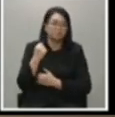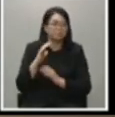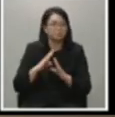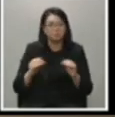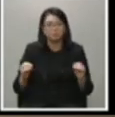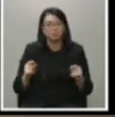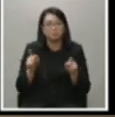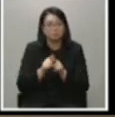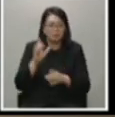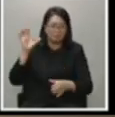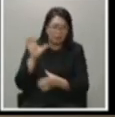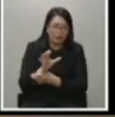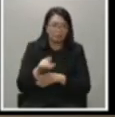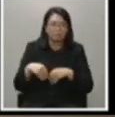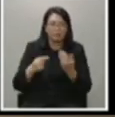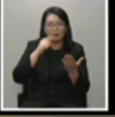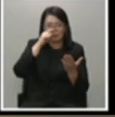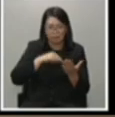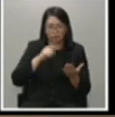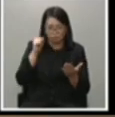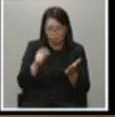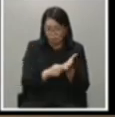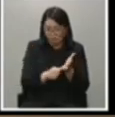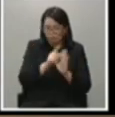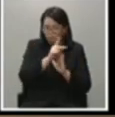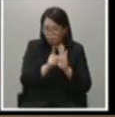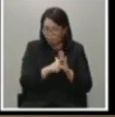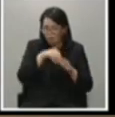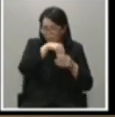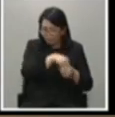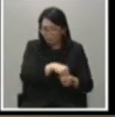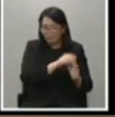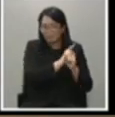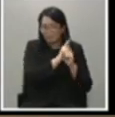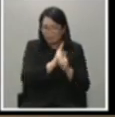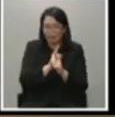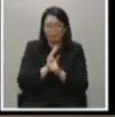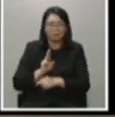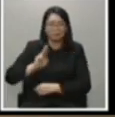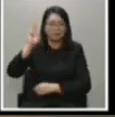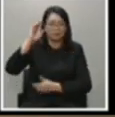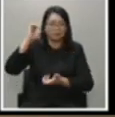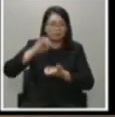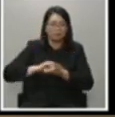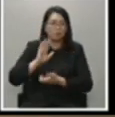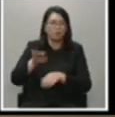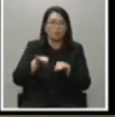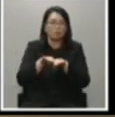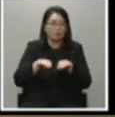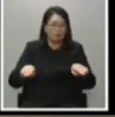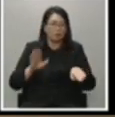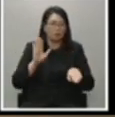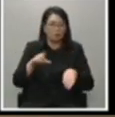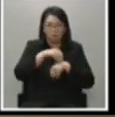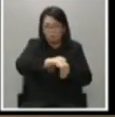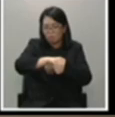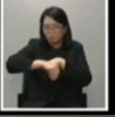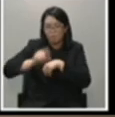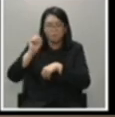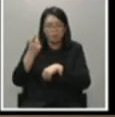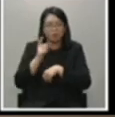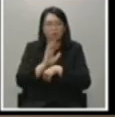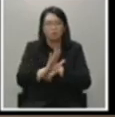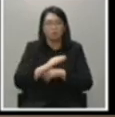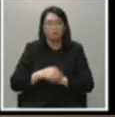บังคับให้ประเทศไทยต้องแก้ไขกฎหมายในประเทศตามอนุสัญญาสหภาพเพื่อคุ้มครองพันธุ์พืชใหม่หรือ